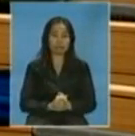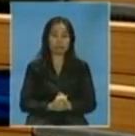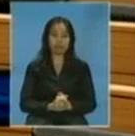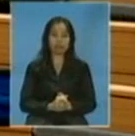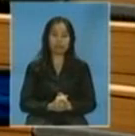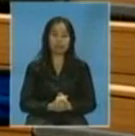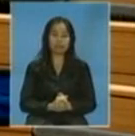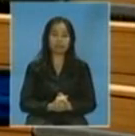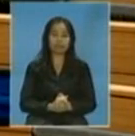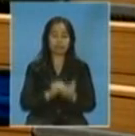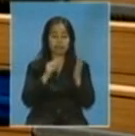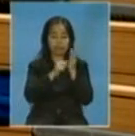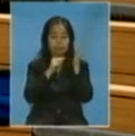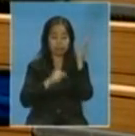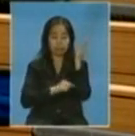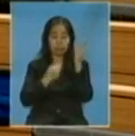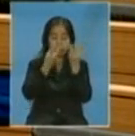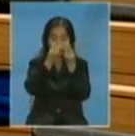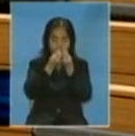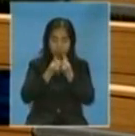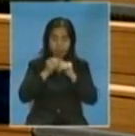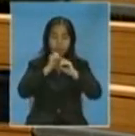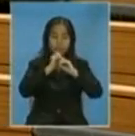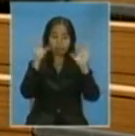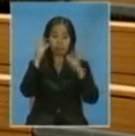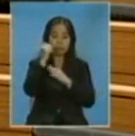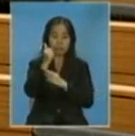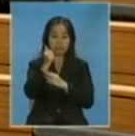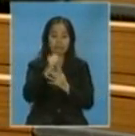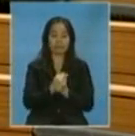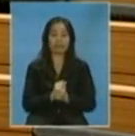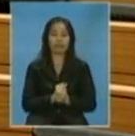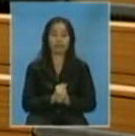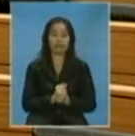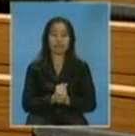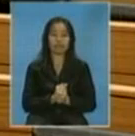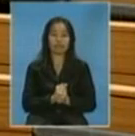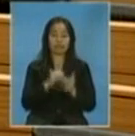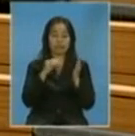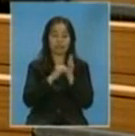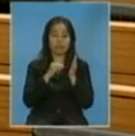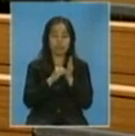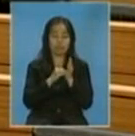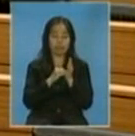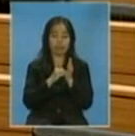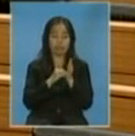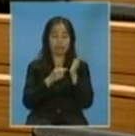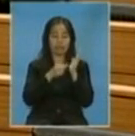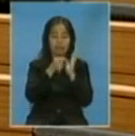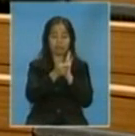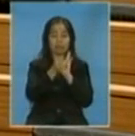ทางนี้ครับมีรายละเอียดชัดเจนแล้วก็เส้นทางแบ่งไม่ได้ครับจากกรุงเทพไปหนองค